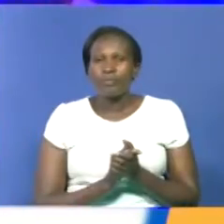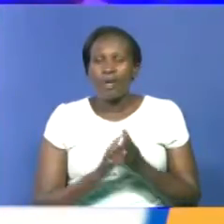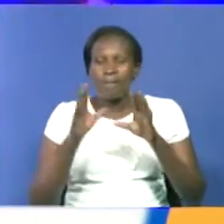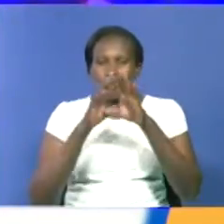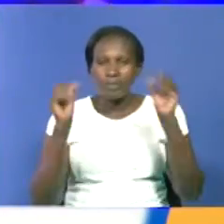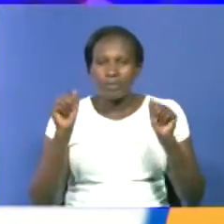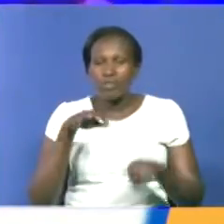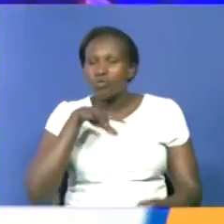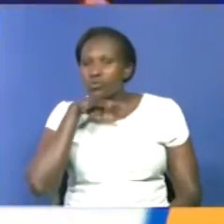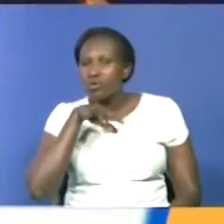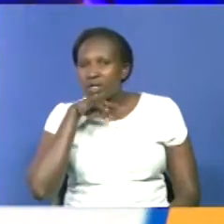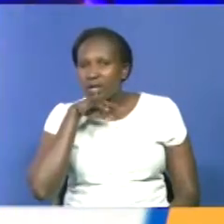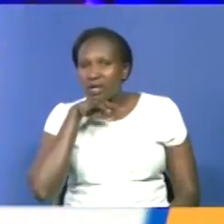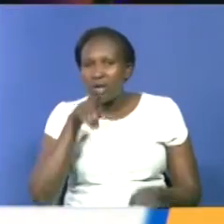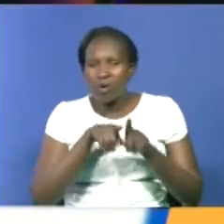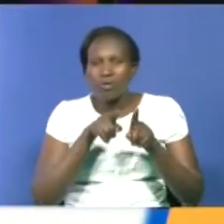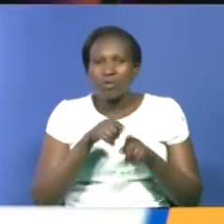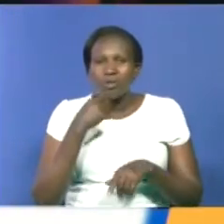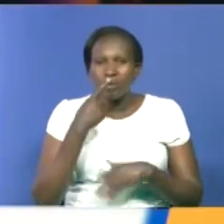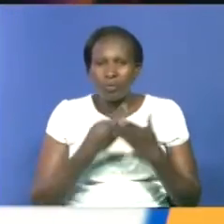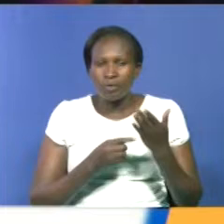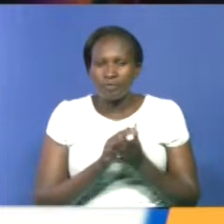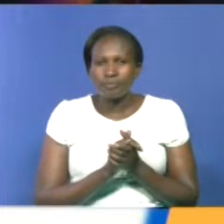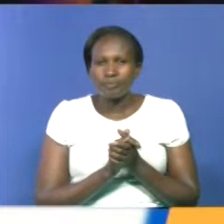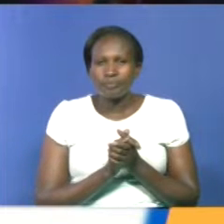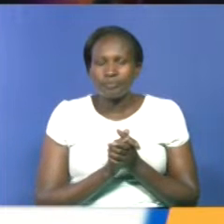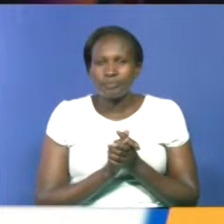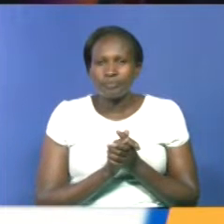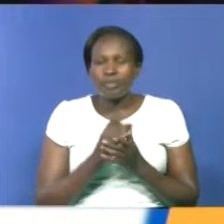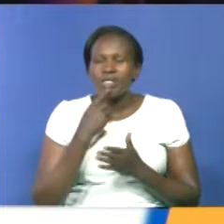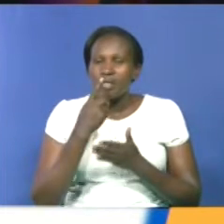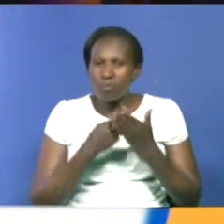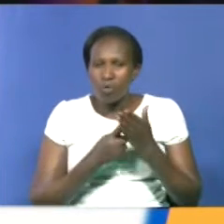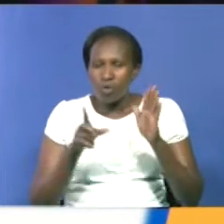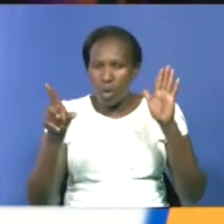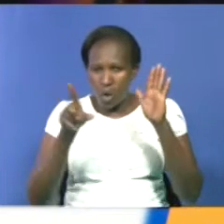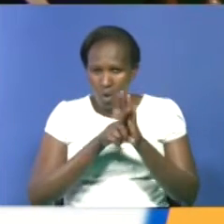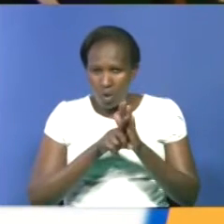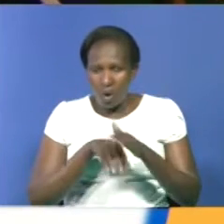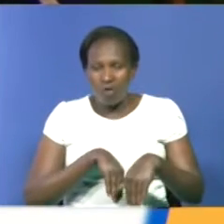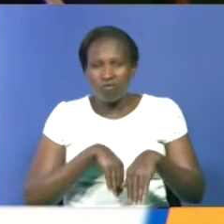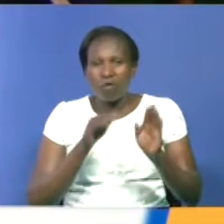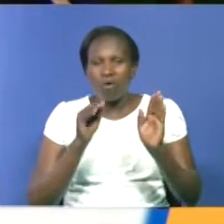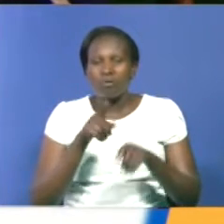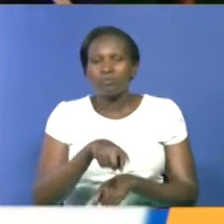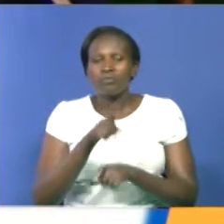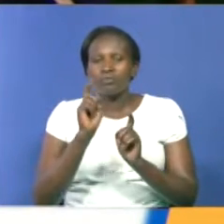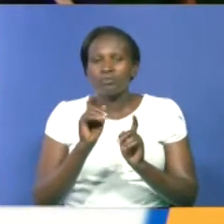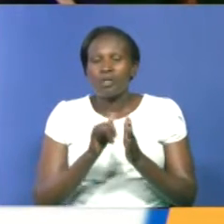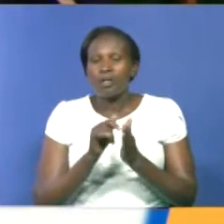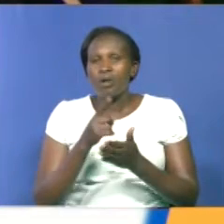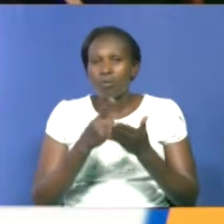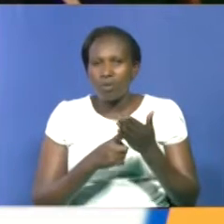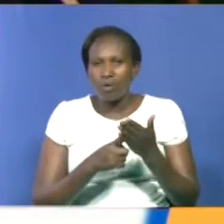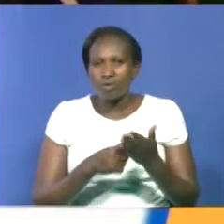Yoweri Museveni ameahidi kukuza uchumi wa bahari, akisema nchini Uganda sheria zinabuniwa kudhibiti uvuvi ambao umetawaliwa na